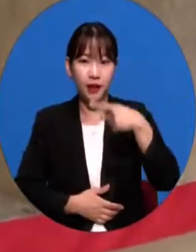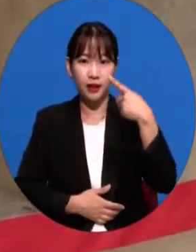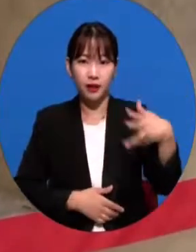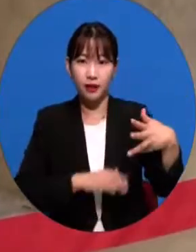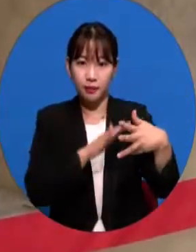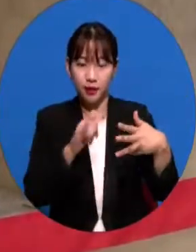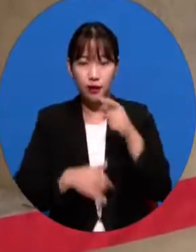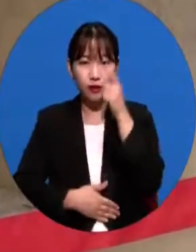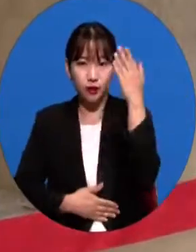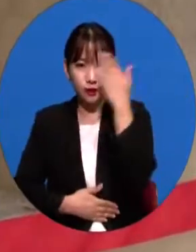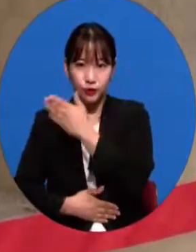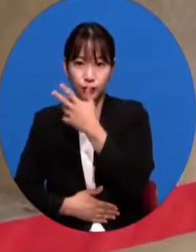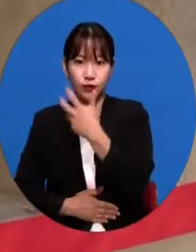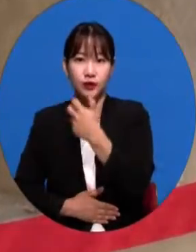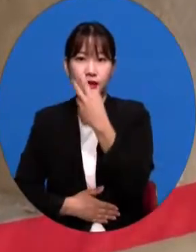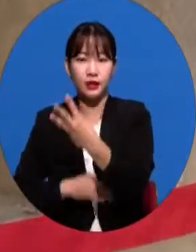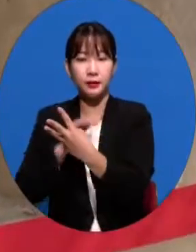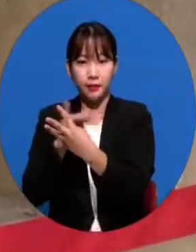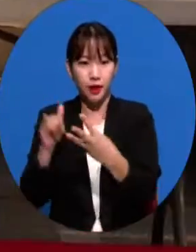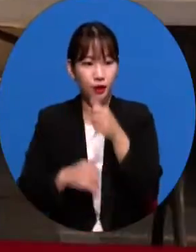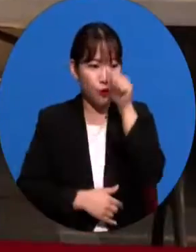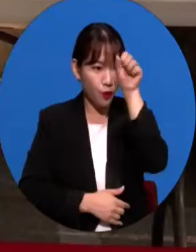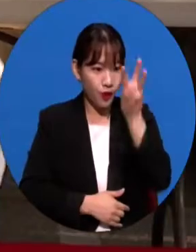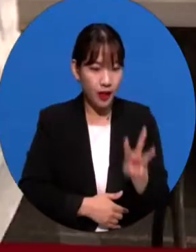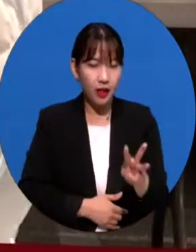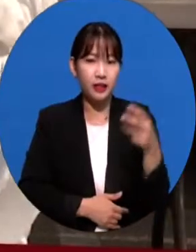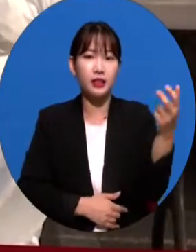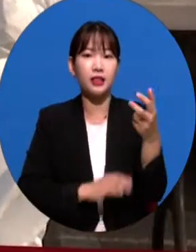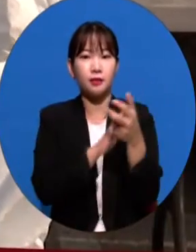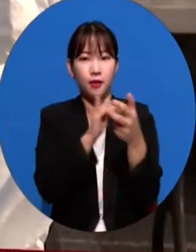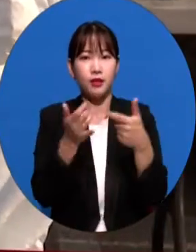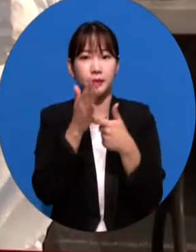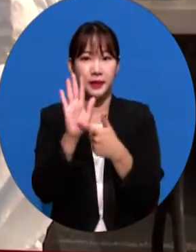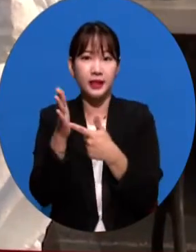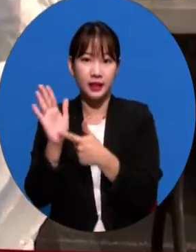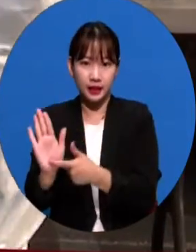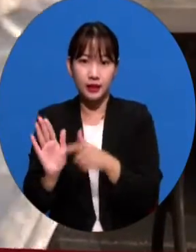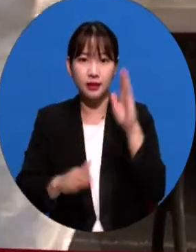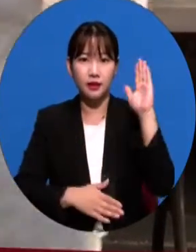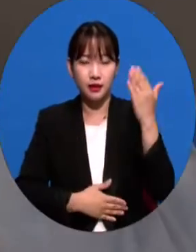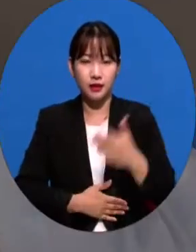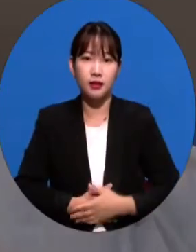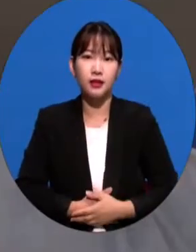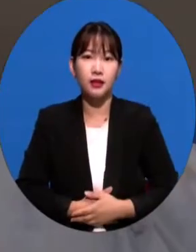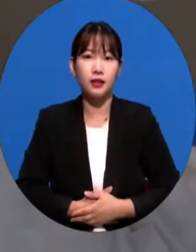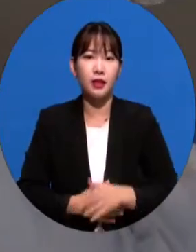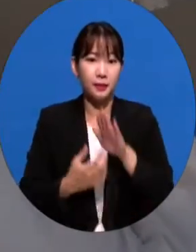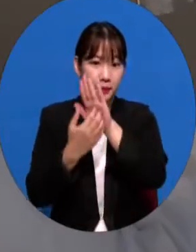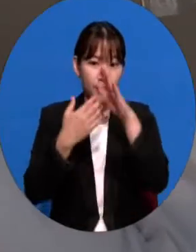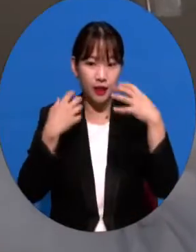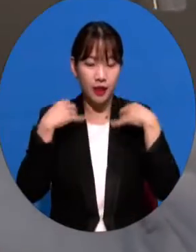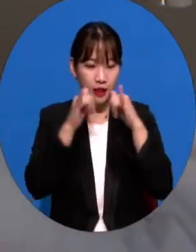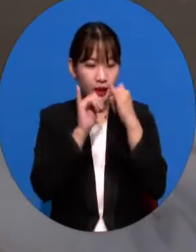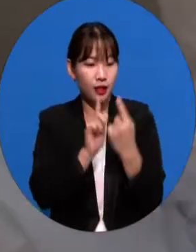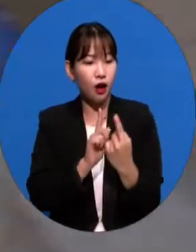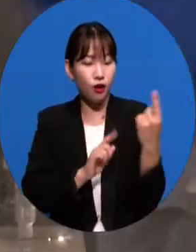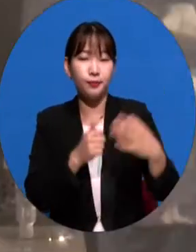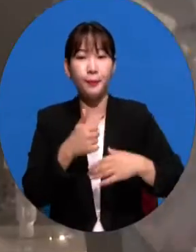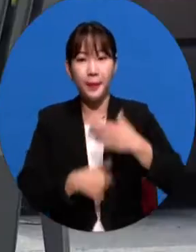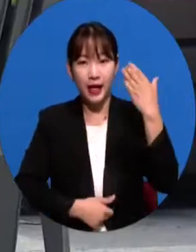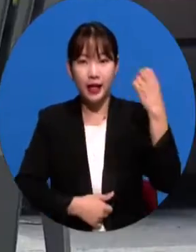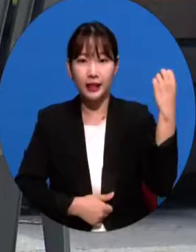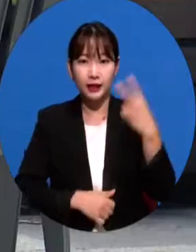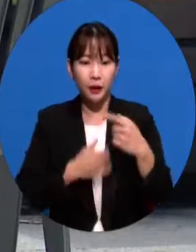더 며 여수 씨가 일은 세며 광양시가 이름 명 등으로 나타났습니다 방역 대부분 는 사회적 거리 둑의 완화와